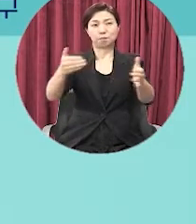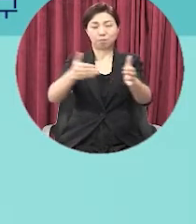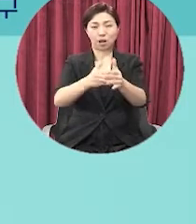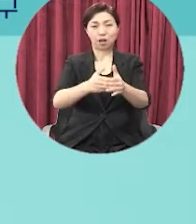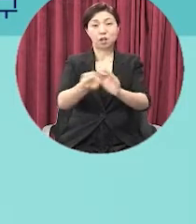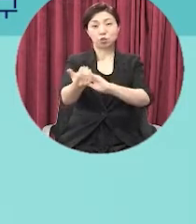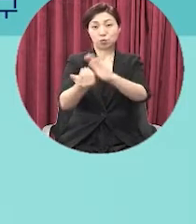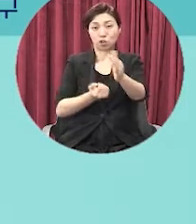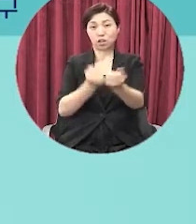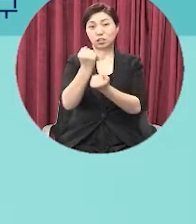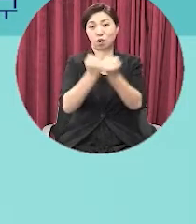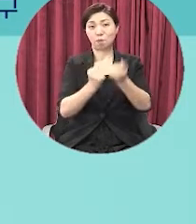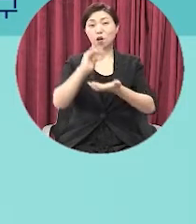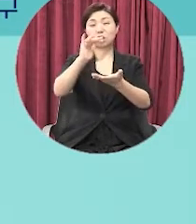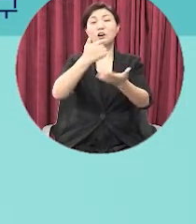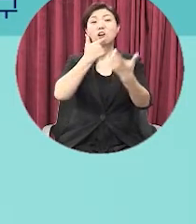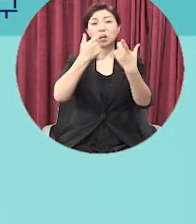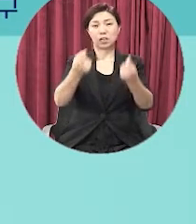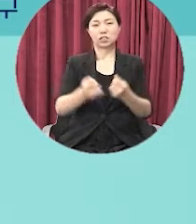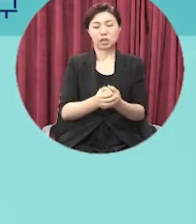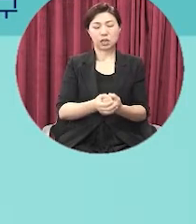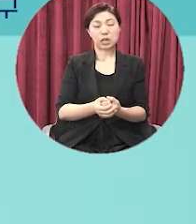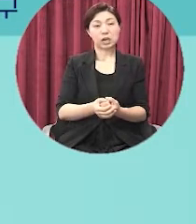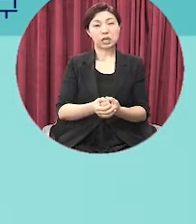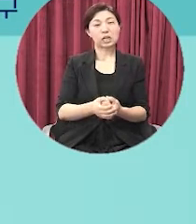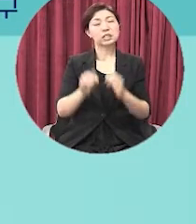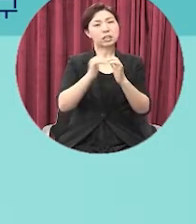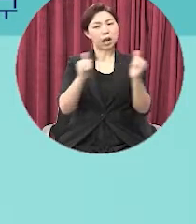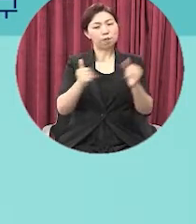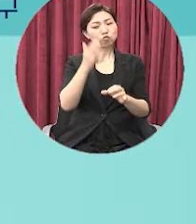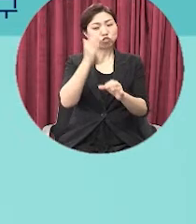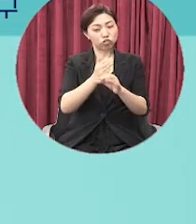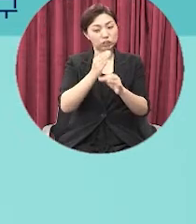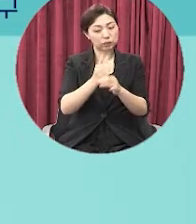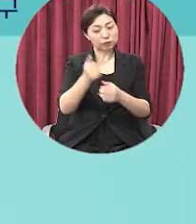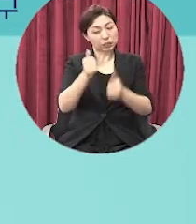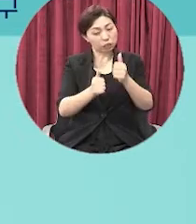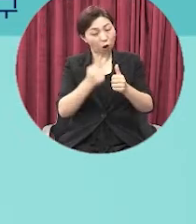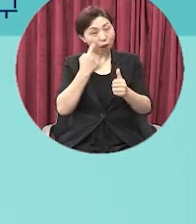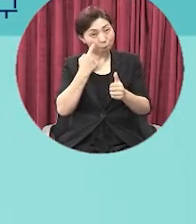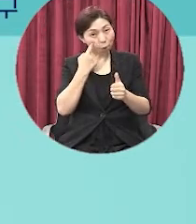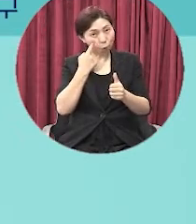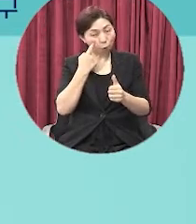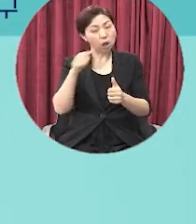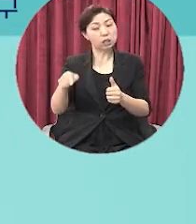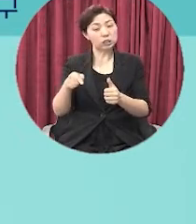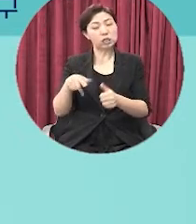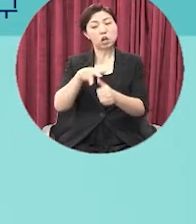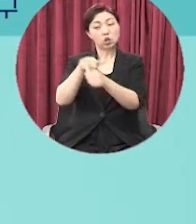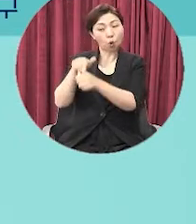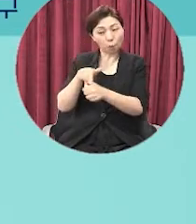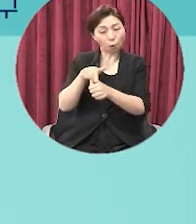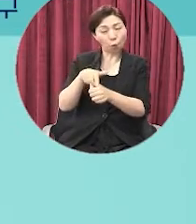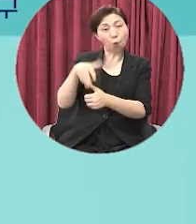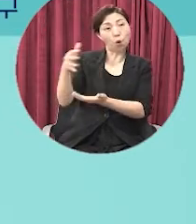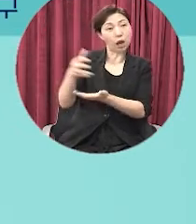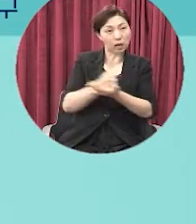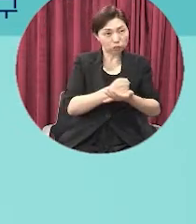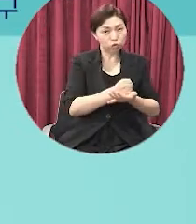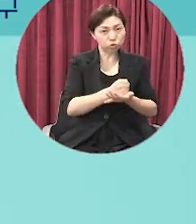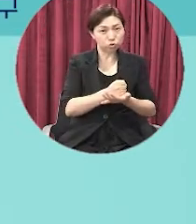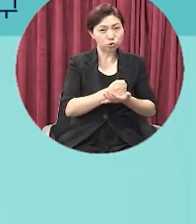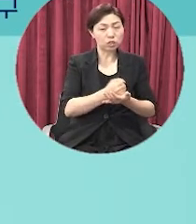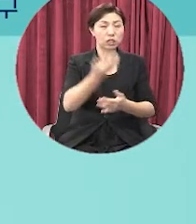보여드린 것처럼 어 행상 데이터를 달 말 가져오고 그것의 관련 책 이들을 아 지금 한번 그런 기존의 1